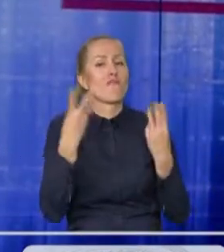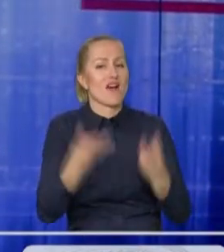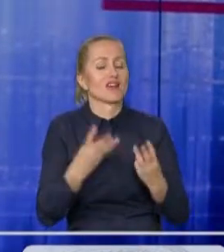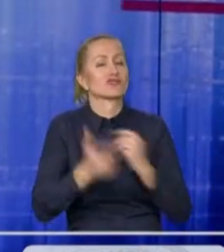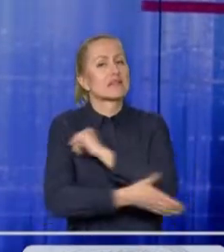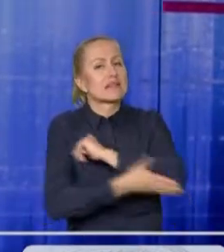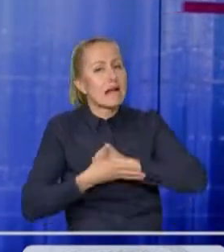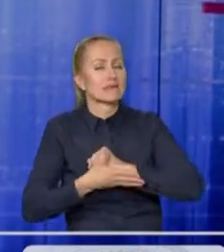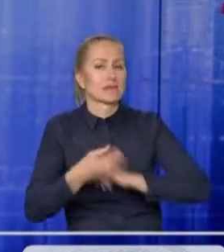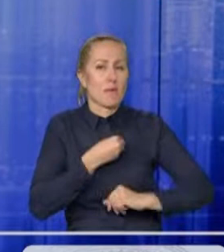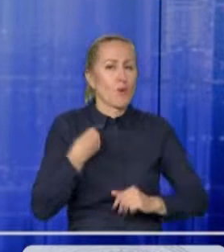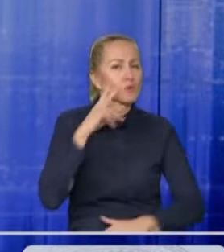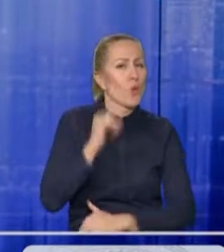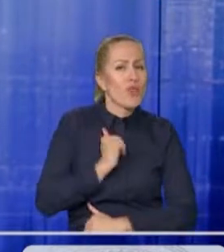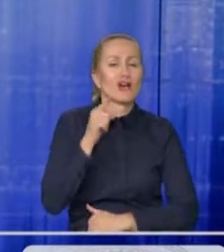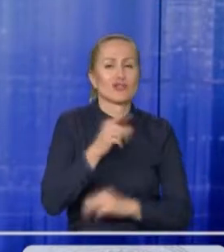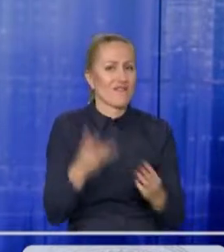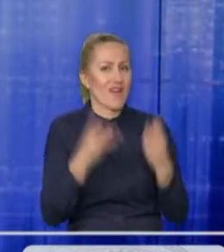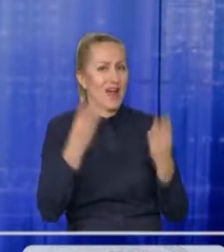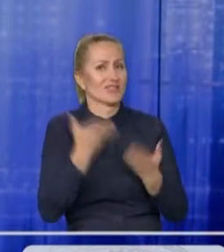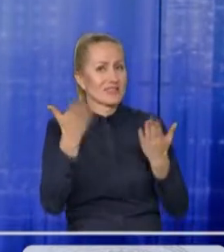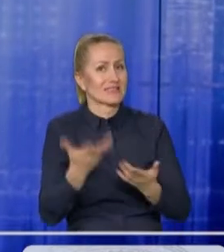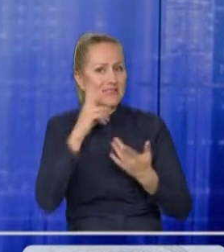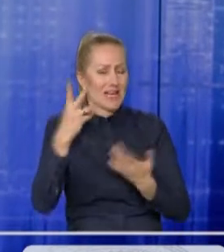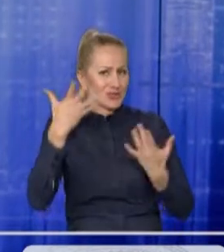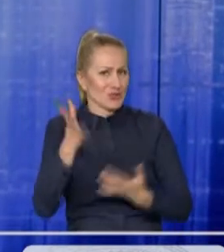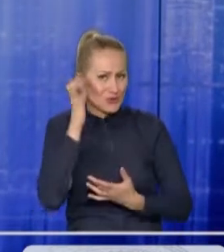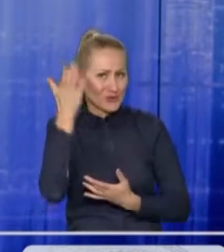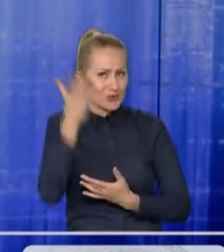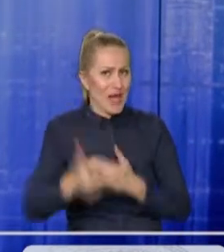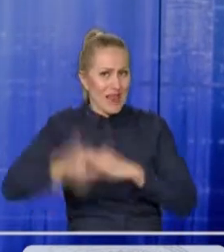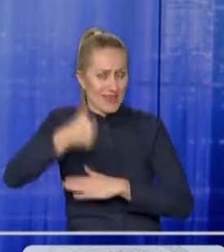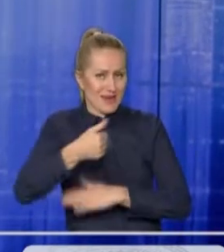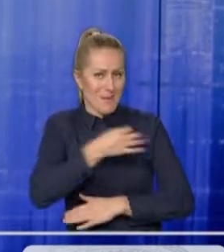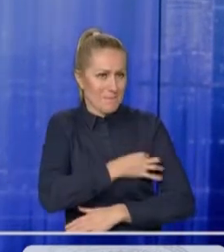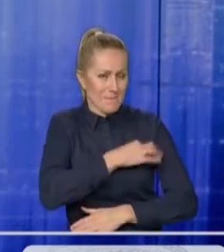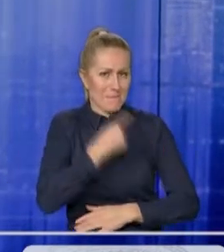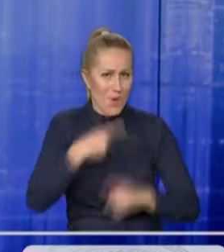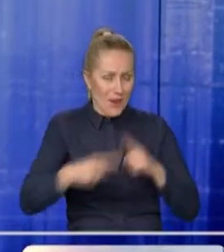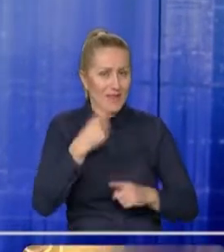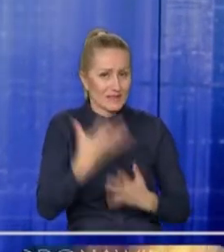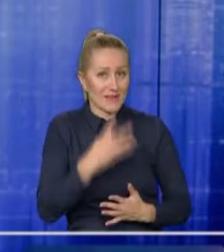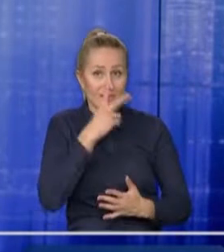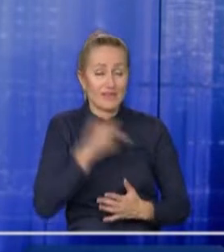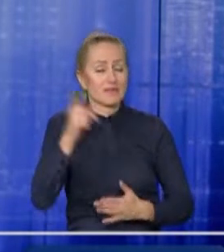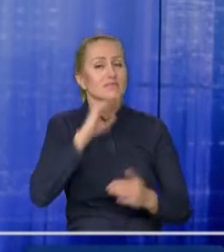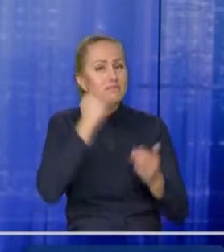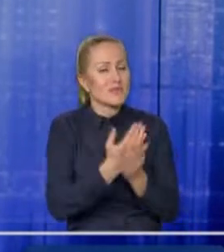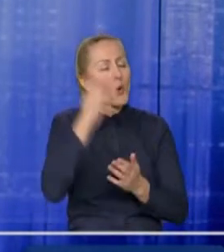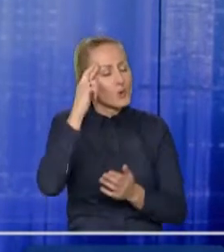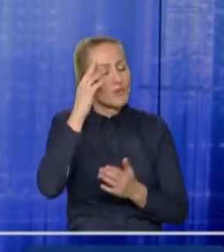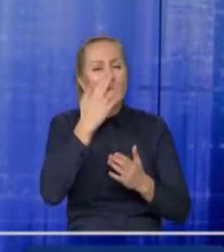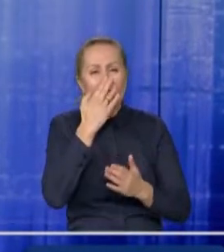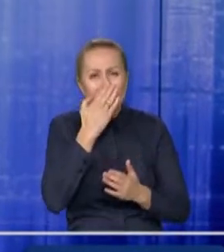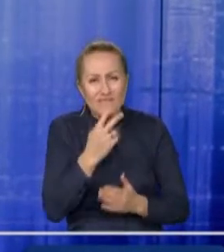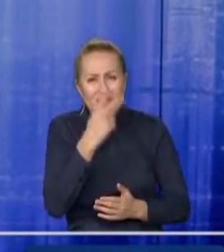granicy czy polskich żołnierzy. I myślę, że wszyscy chcieliby to usłyszeć od lidera partii politycznej, więc usłyszeli, że on rozumie chęć czy